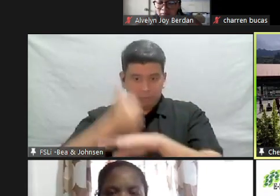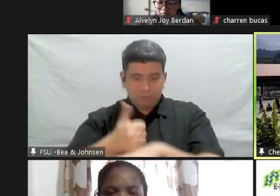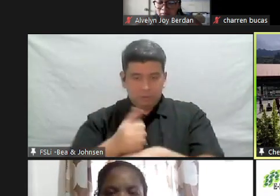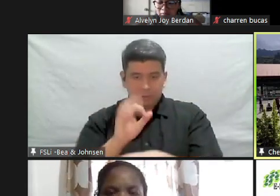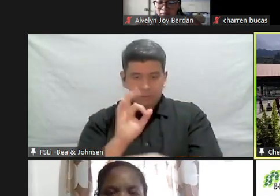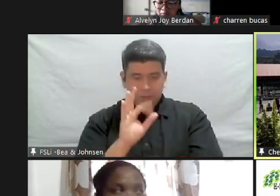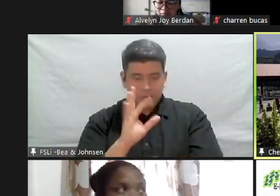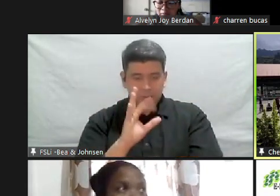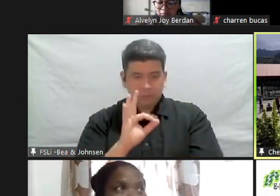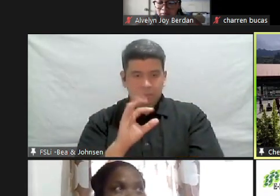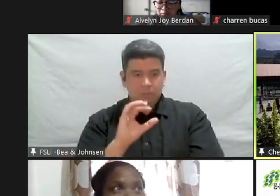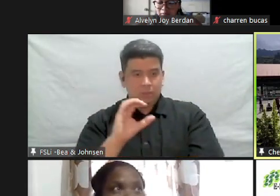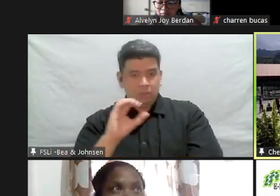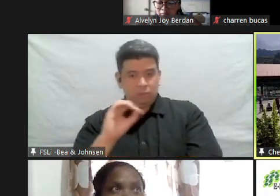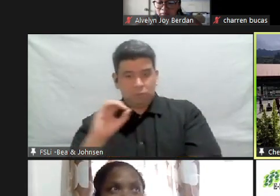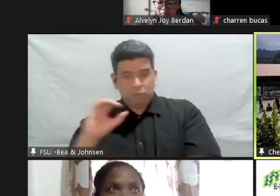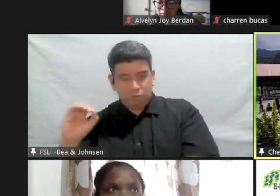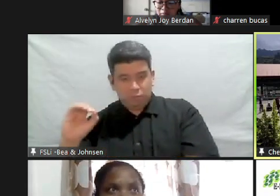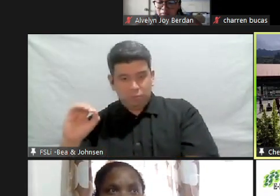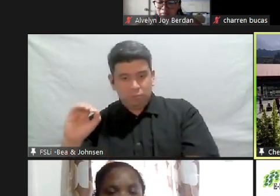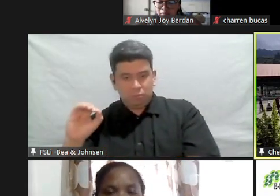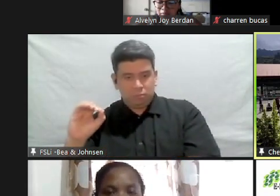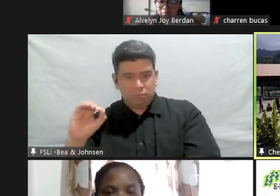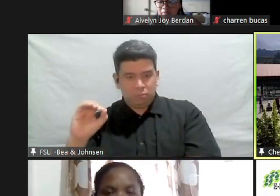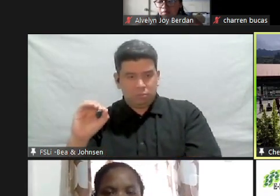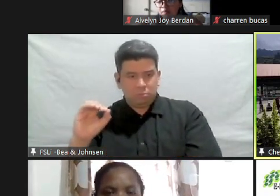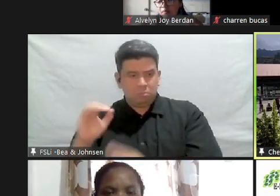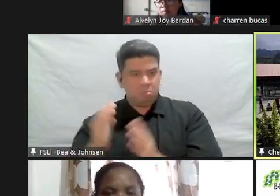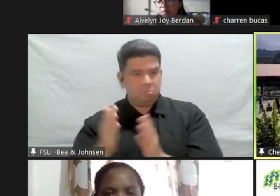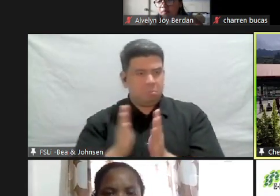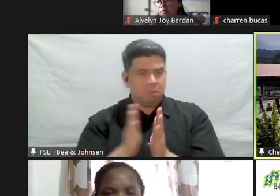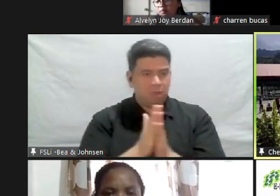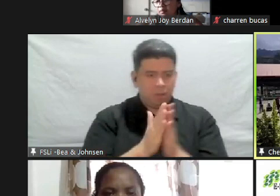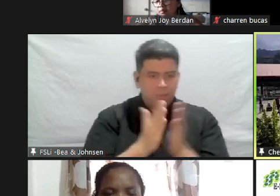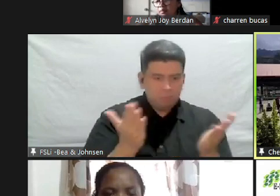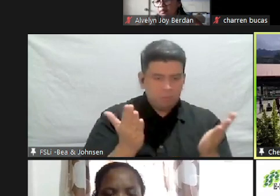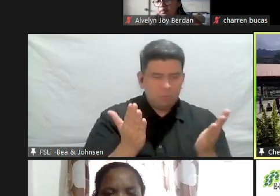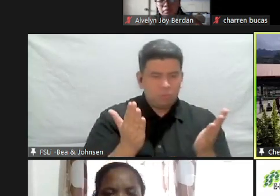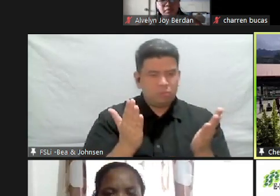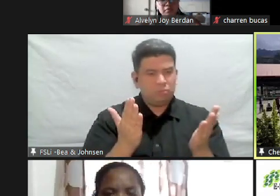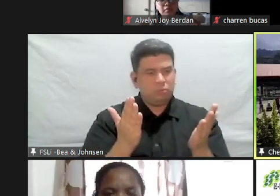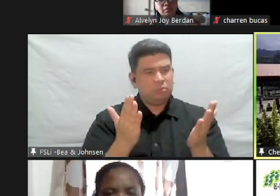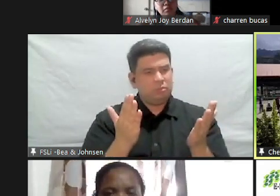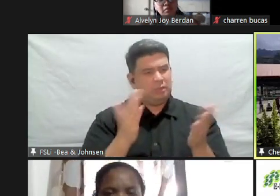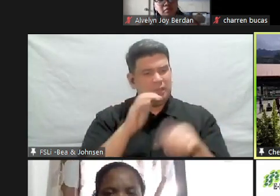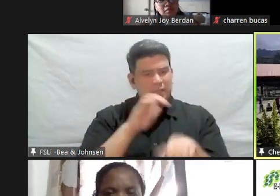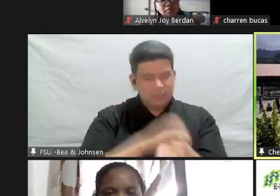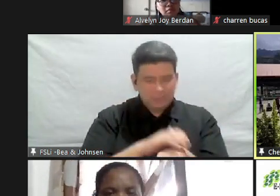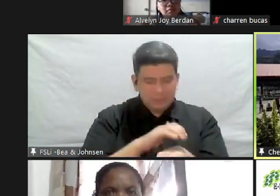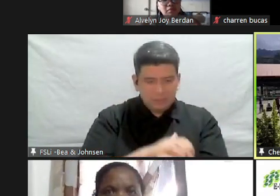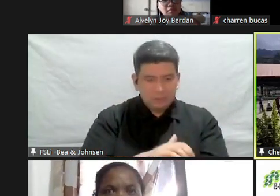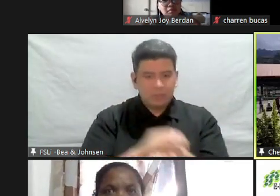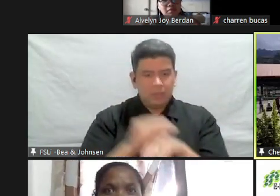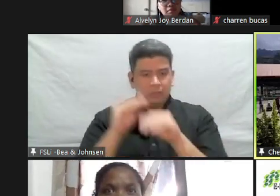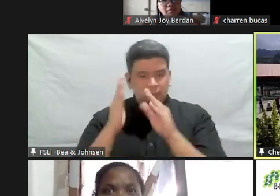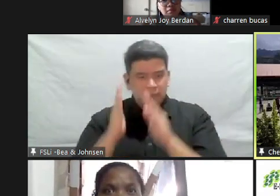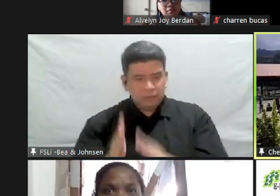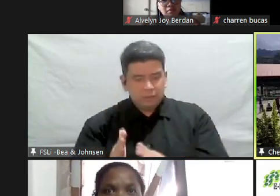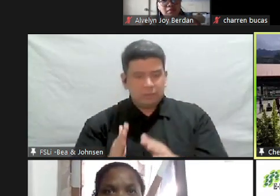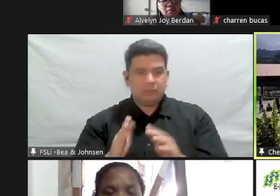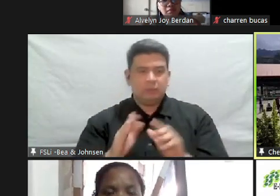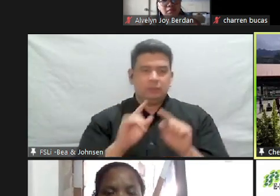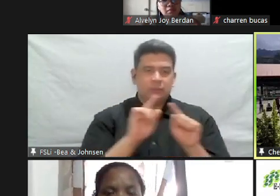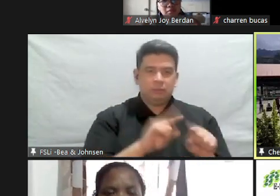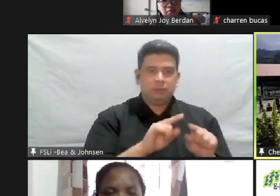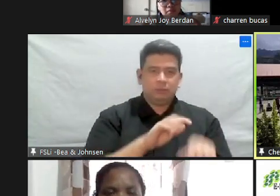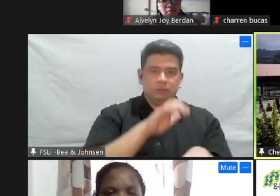ang mga libro ay galing sa Amerika, ang mga teachers ay pinag-aral sa Amerika, so gusto natin maging little brown